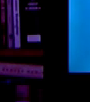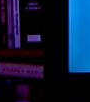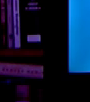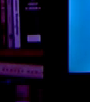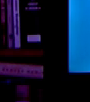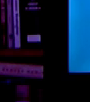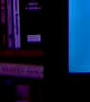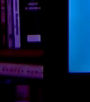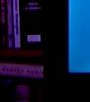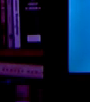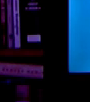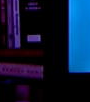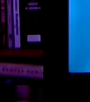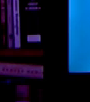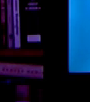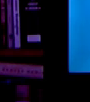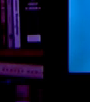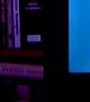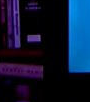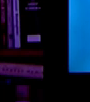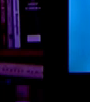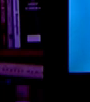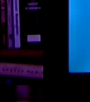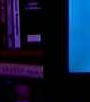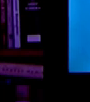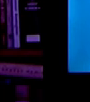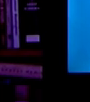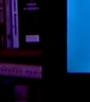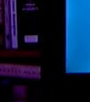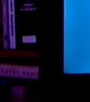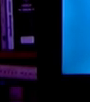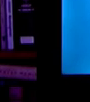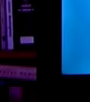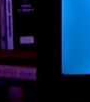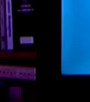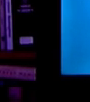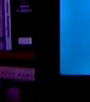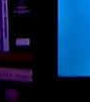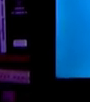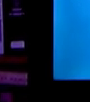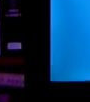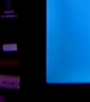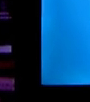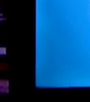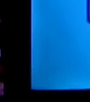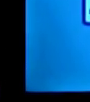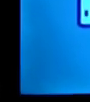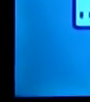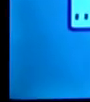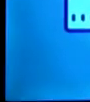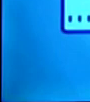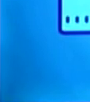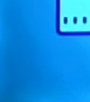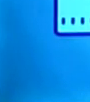шифрование. У Алисы есть важный документ, который необходимо отправить Бобу. Она использует программу для шифрования,